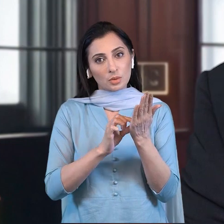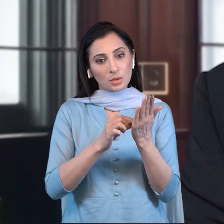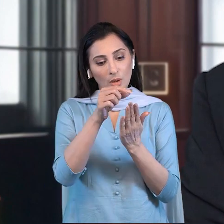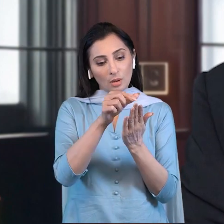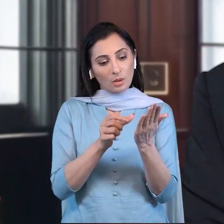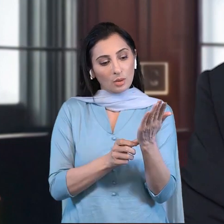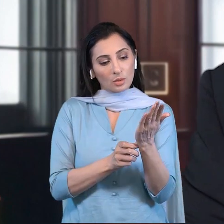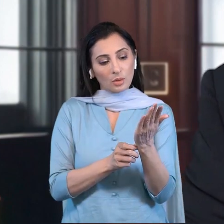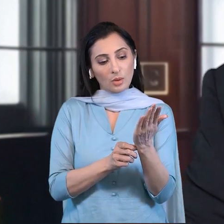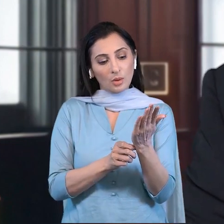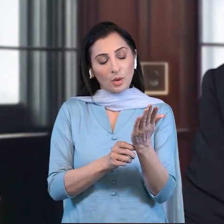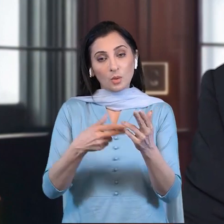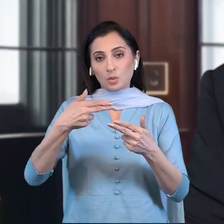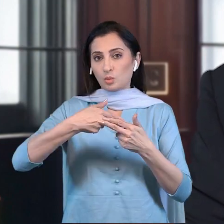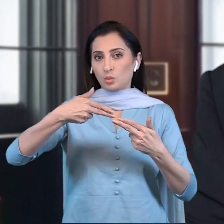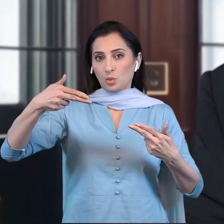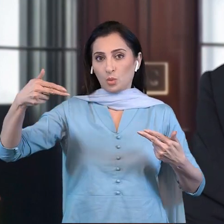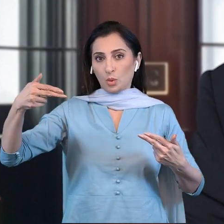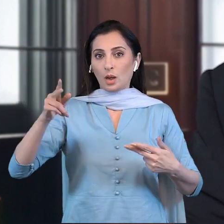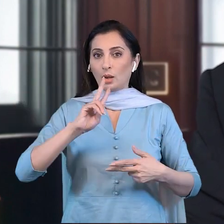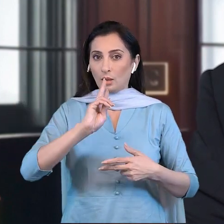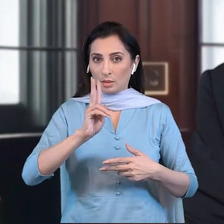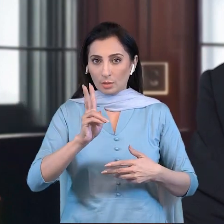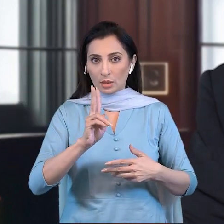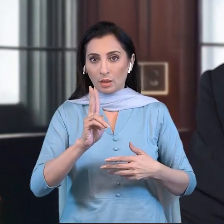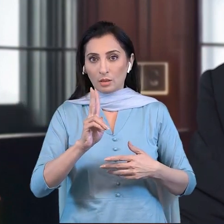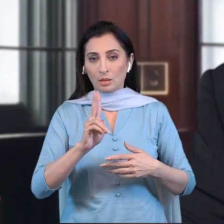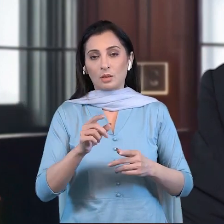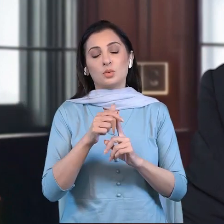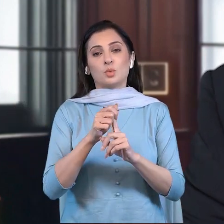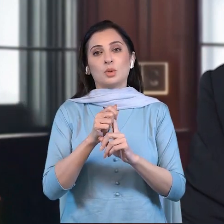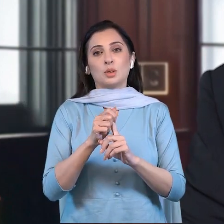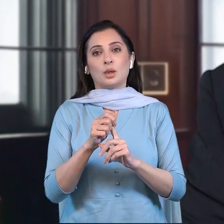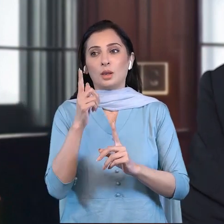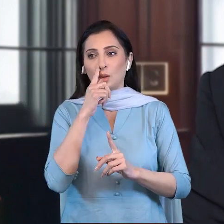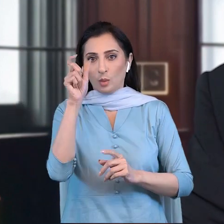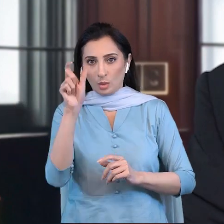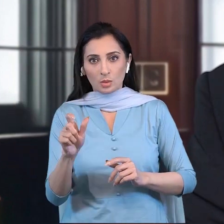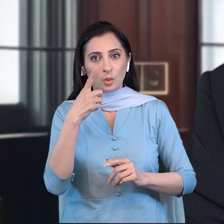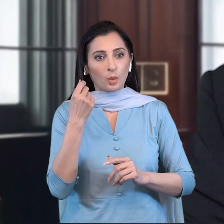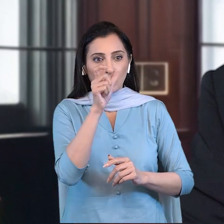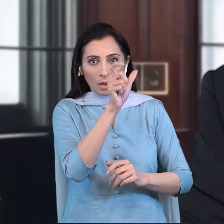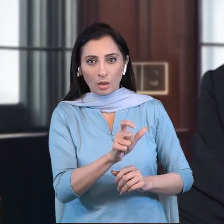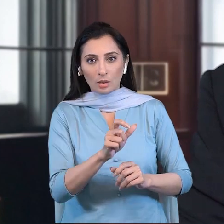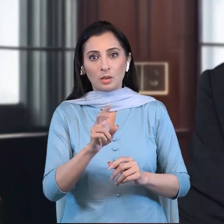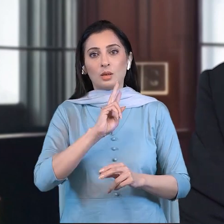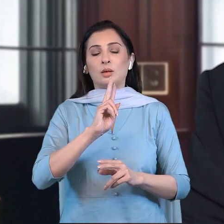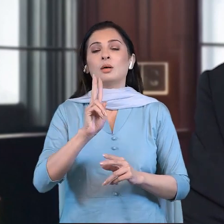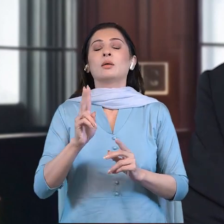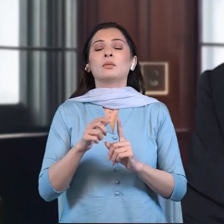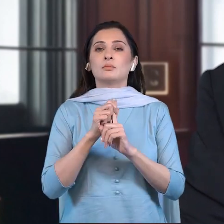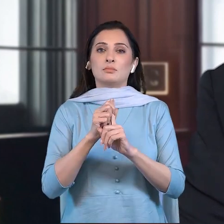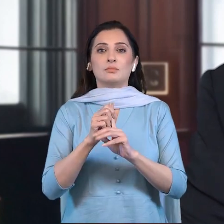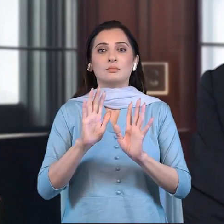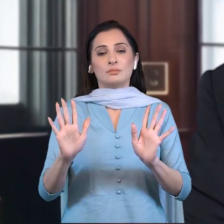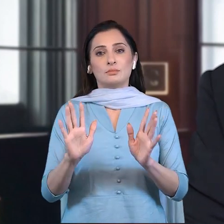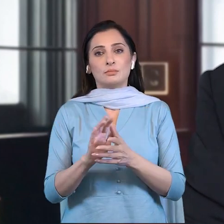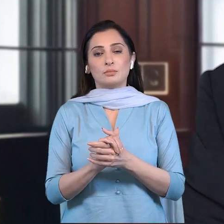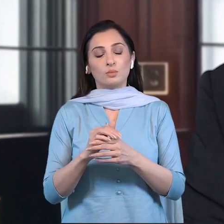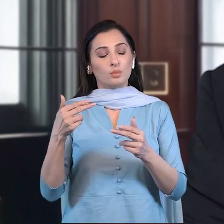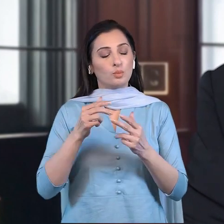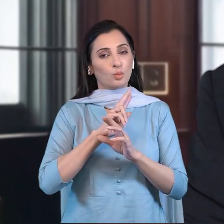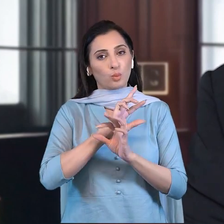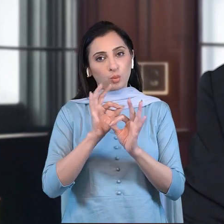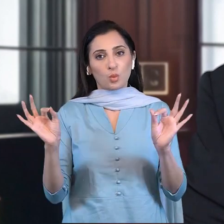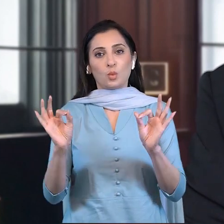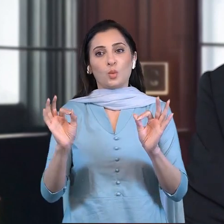اس حق مہر کا مقصد کیا ہے، اس جو رائٹ آف طلاق کا مقصد کیا ہے اس کے اندر۔ انفارچونیٹلی ہمارے یہاں